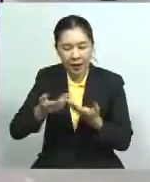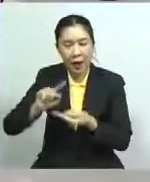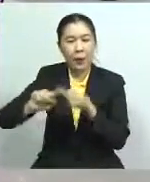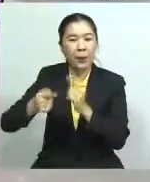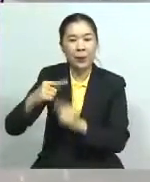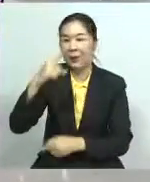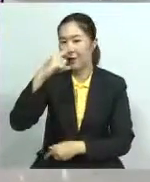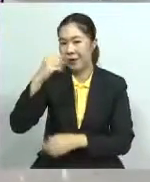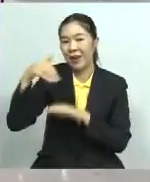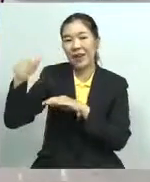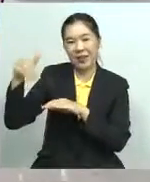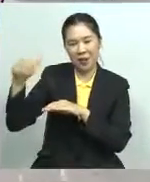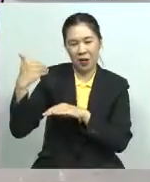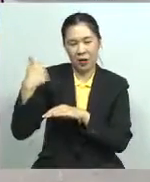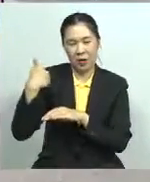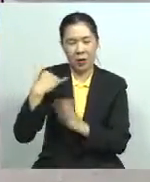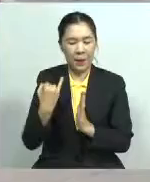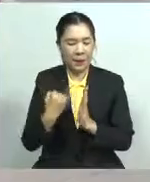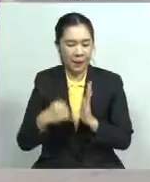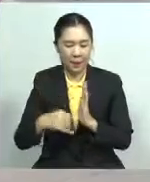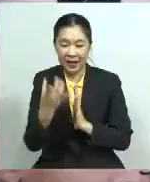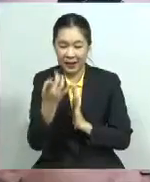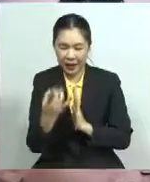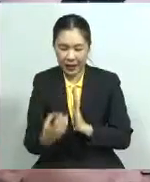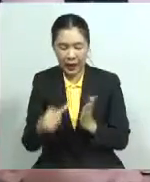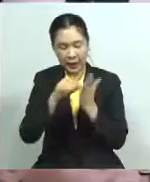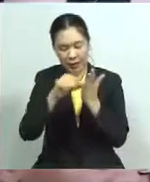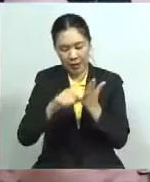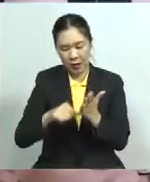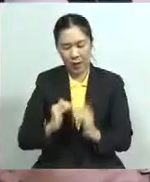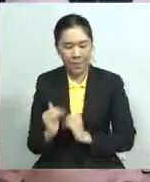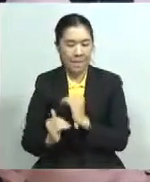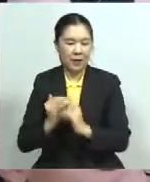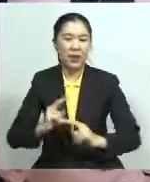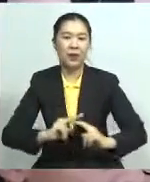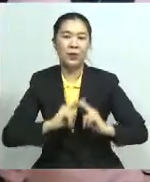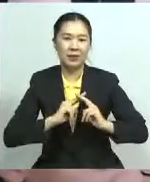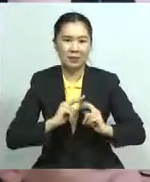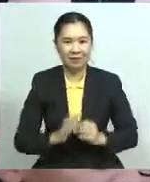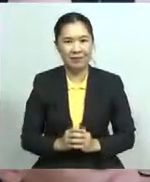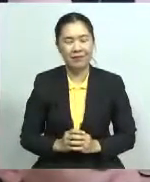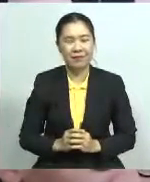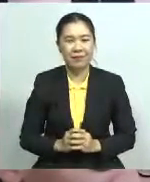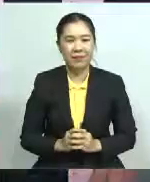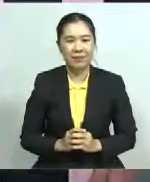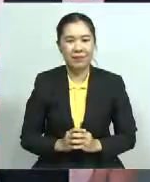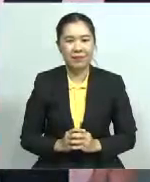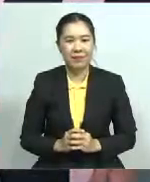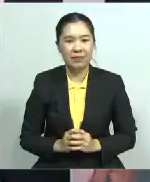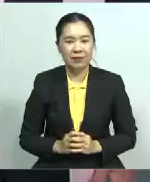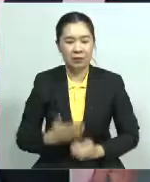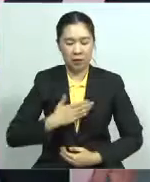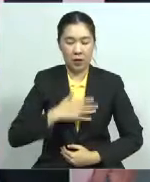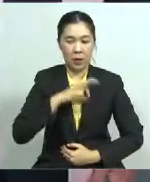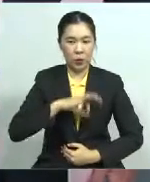ชาวต่างชาติแล้วก็จะนำข้อผิดพลาดมาปรับปรุงแล้วก็พัฒนาตัวเองให้ดียิ่งขึ้นค่ะ ก็เลยรู้สึกว่